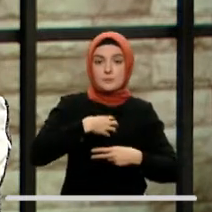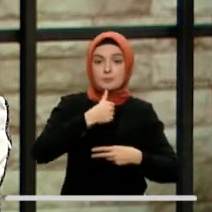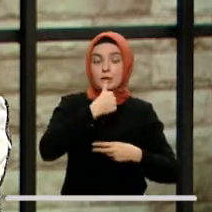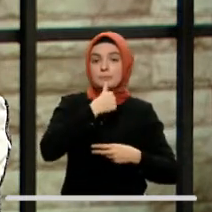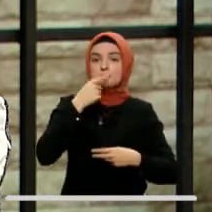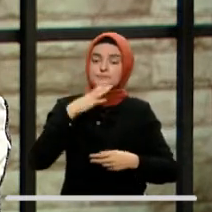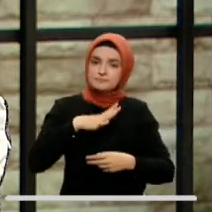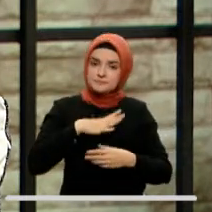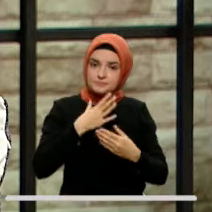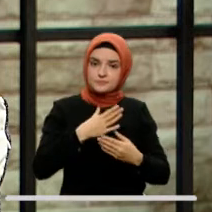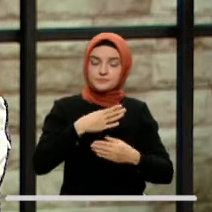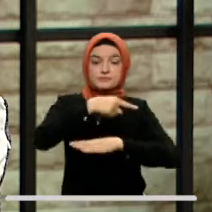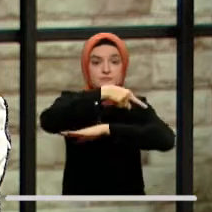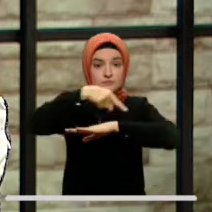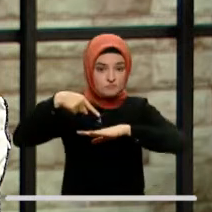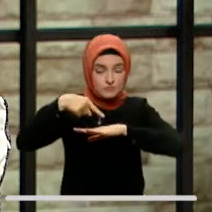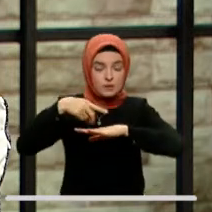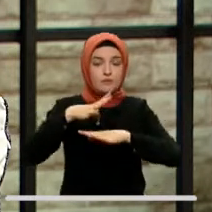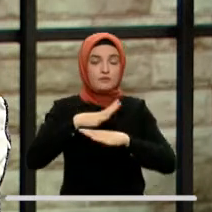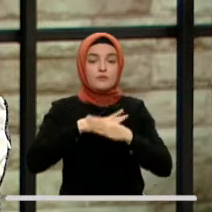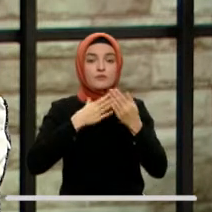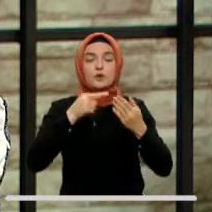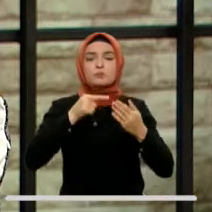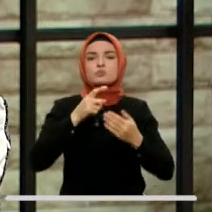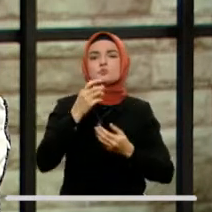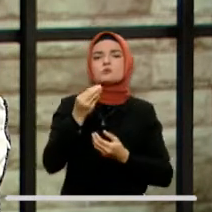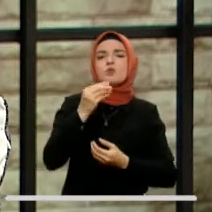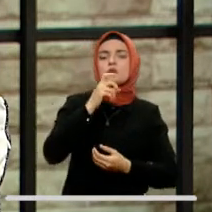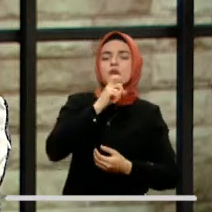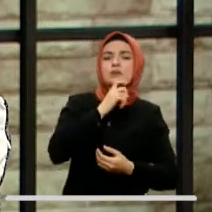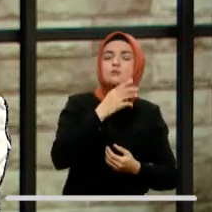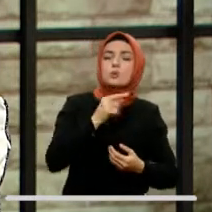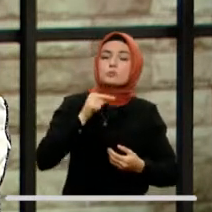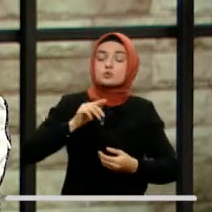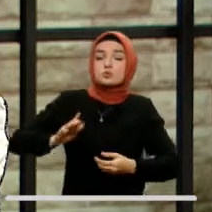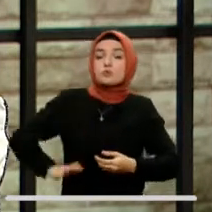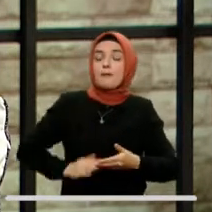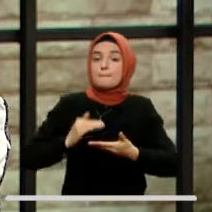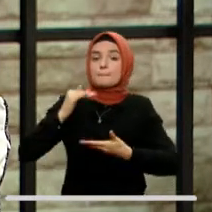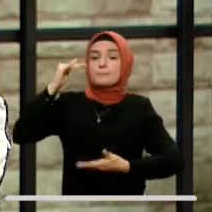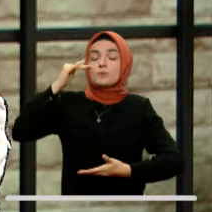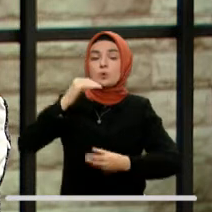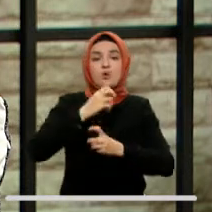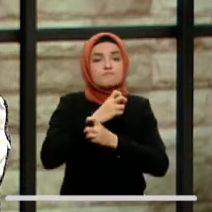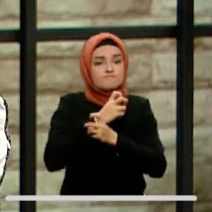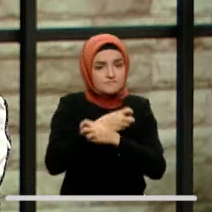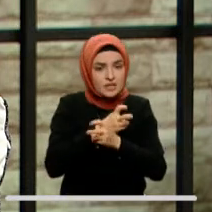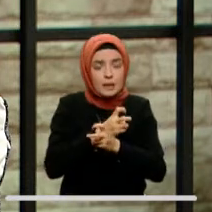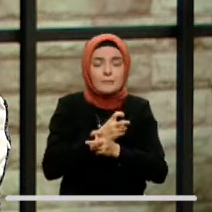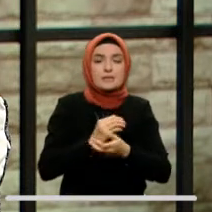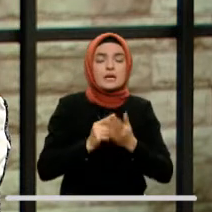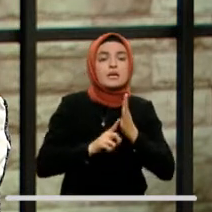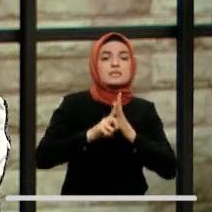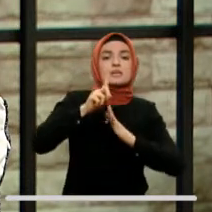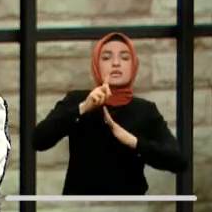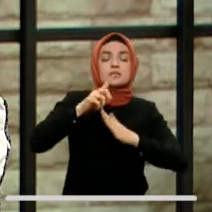aşırı kısıtlamaya gidiyorlar. Bu çok yanlış. Çünkü bu çocuklar büyüyor. Yani kemikleri gelişiyor, organlar her